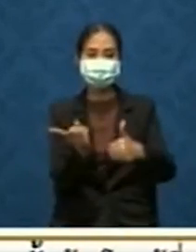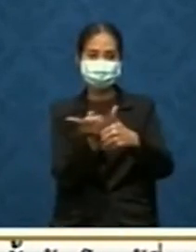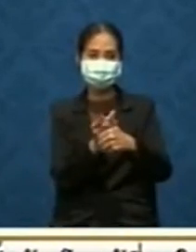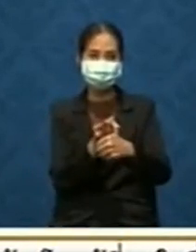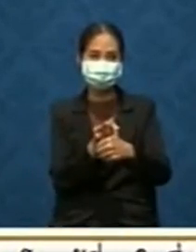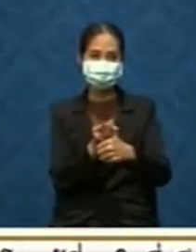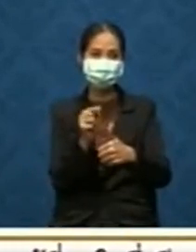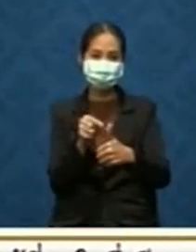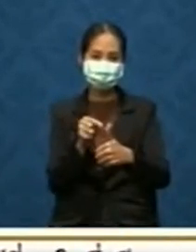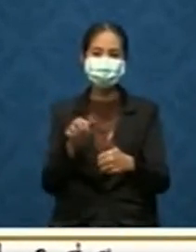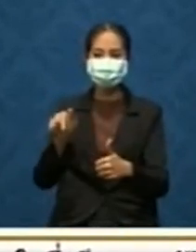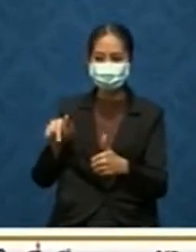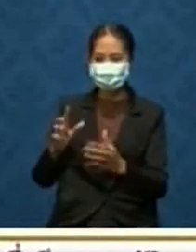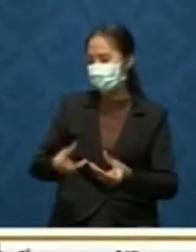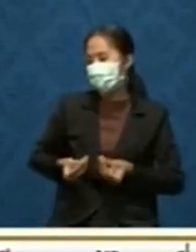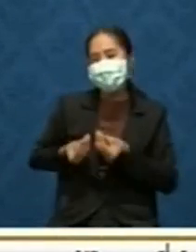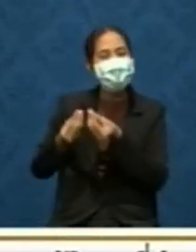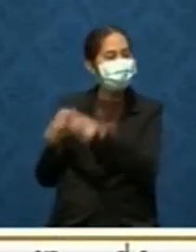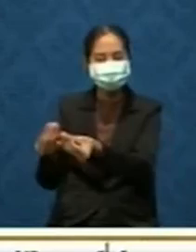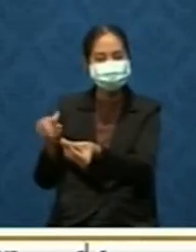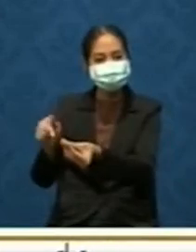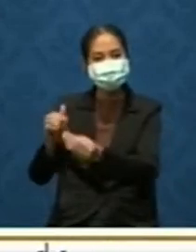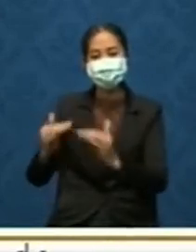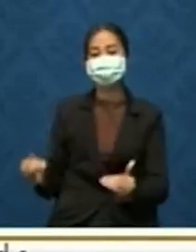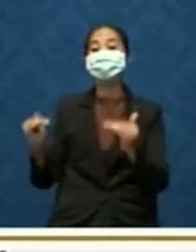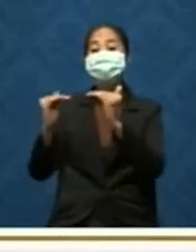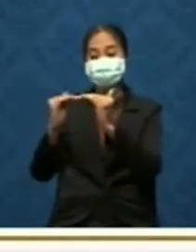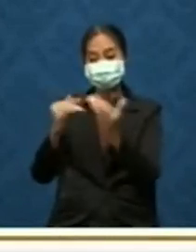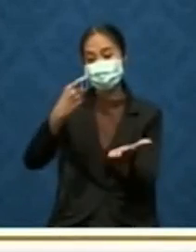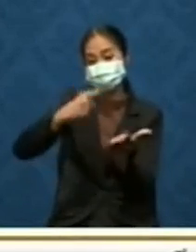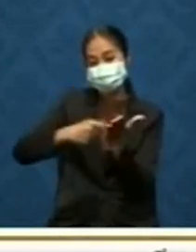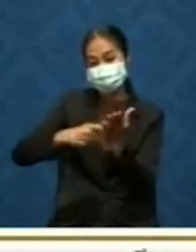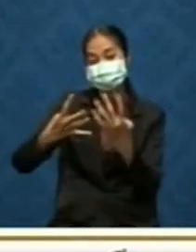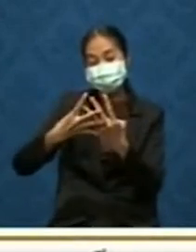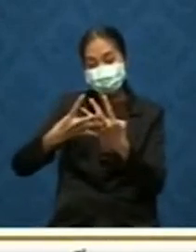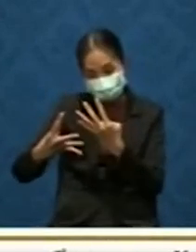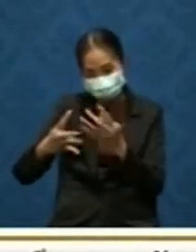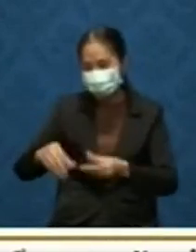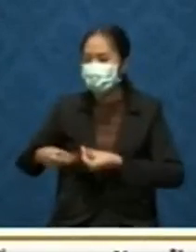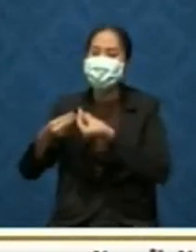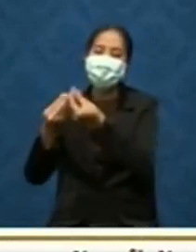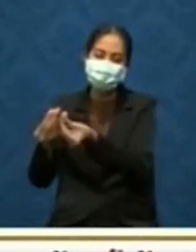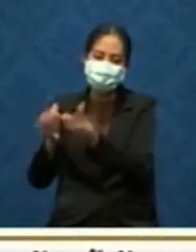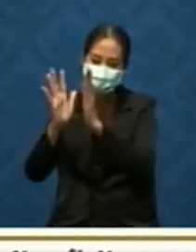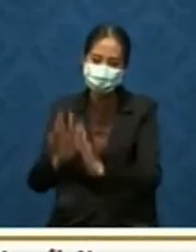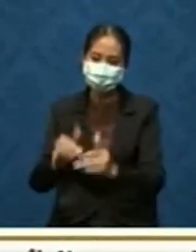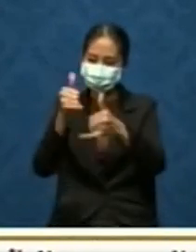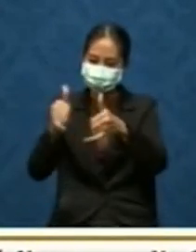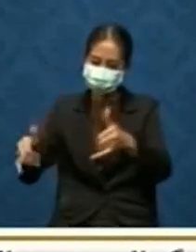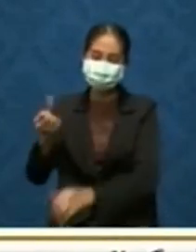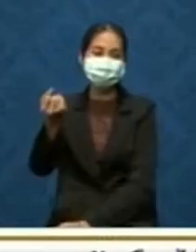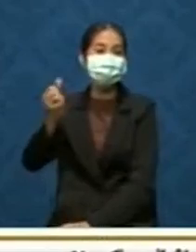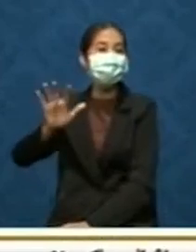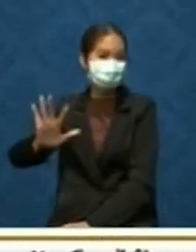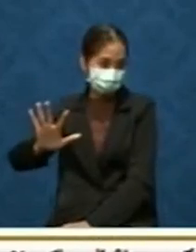คืนสิ่งที่เขาควรที่จะมีตั้งแต่แรกคืนสิทธิประกันตัวให้กับผู้ต้องหาจำเลยทั้ง 15คนนี้โดยไม่มี